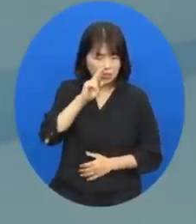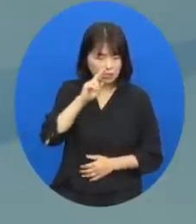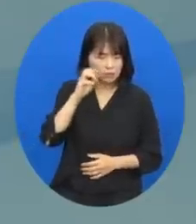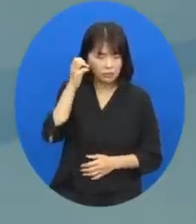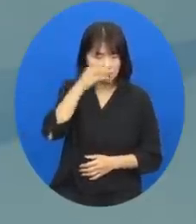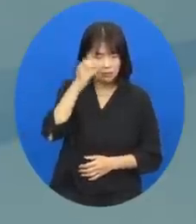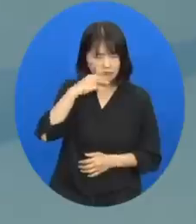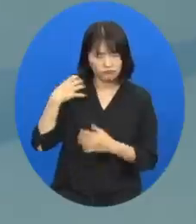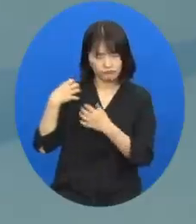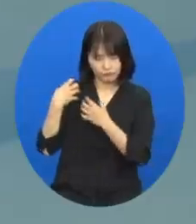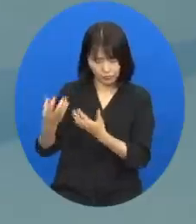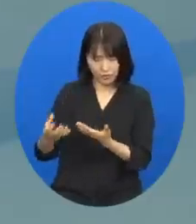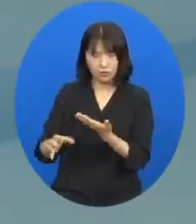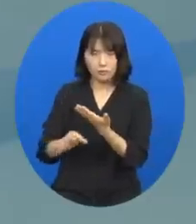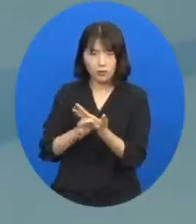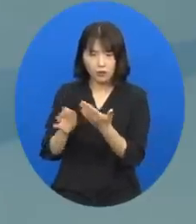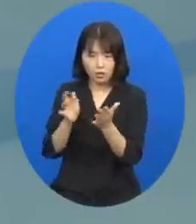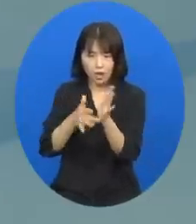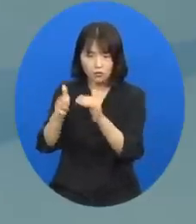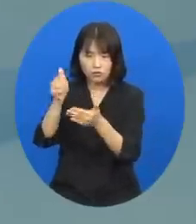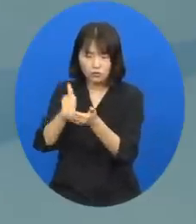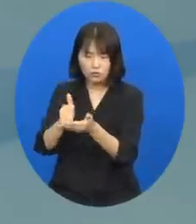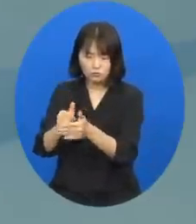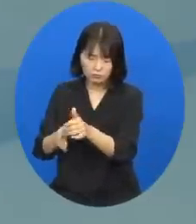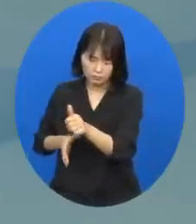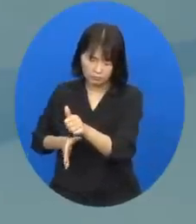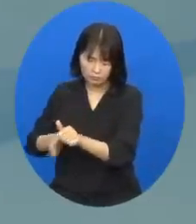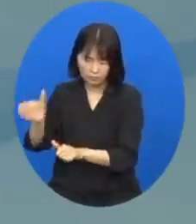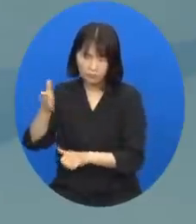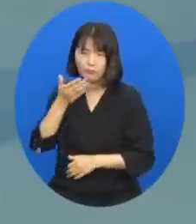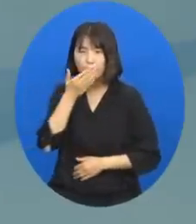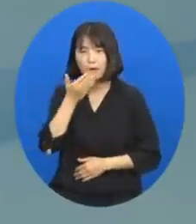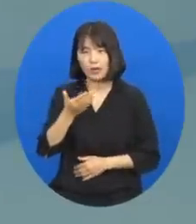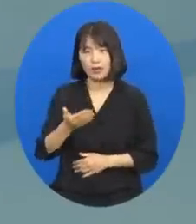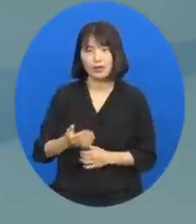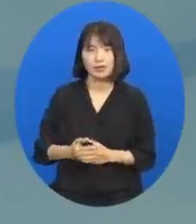예수님도 죽음의 넘겨 드릴 수 있다는 거예요